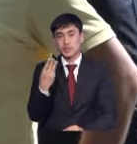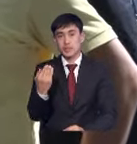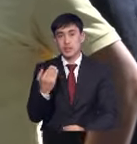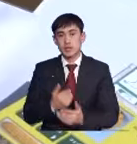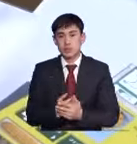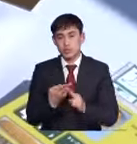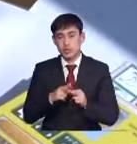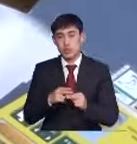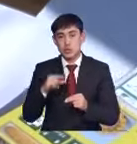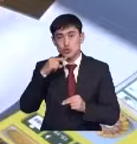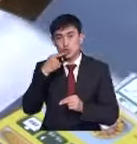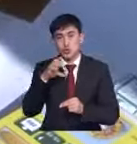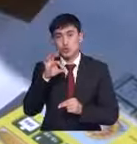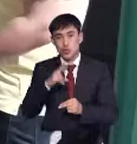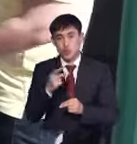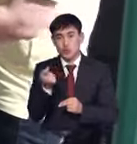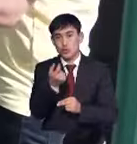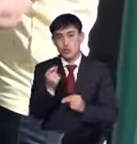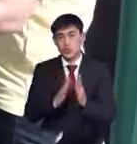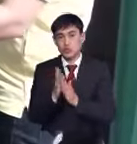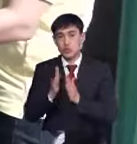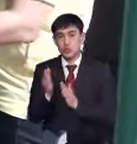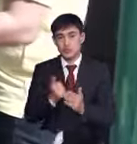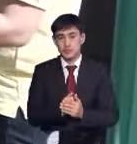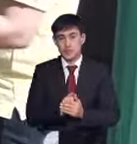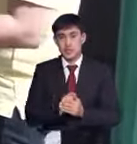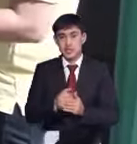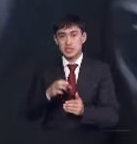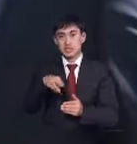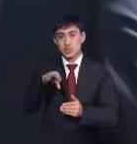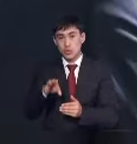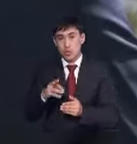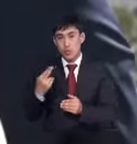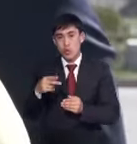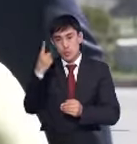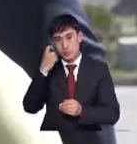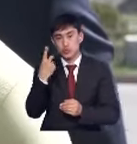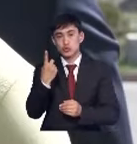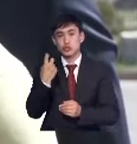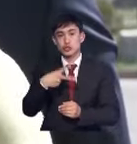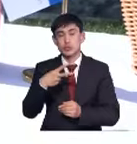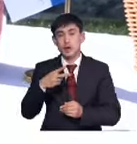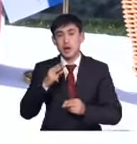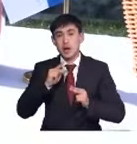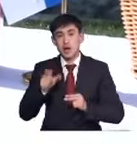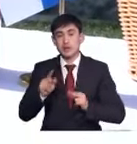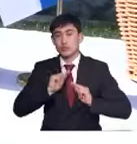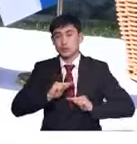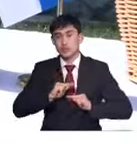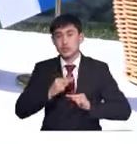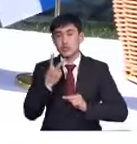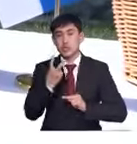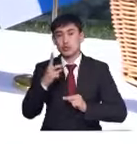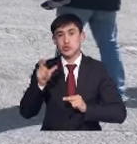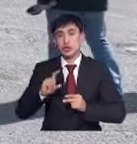серіктестігі. Мұнда жүгері мен сояның элиталық тұқымдары өндіріледі. Серіктестік директорының мәліметінше 120 адам тұрақты, 200 адам маусымдық